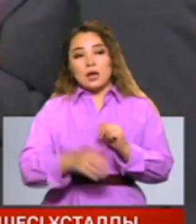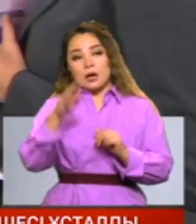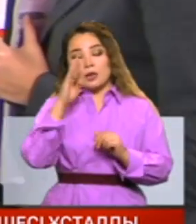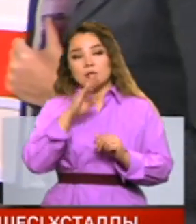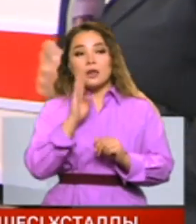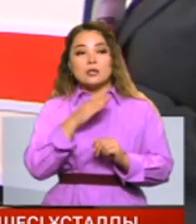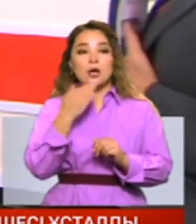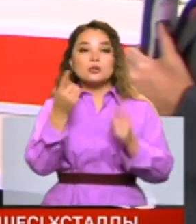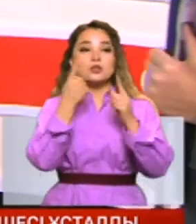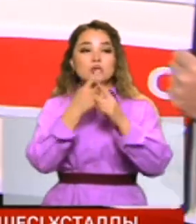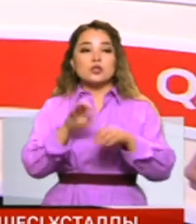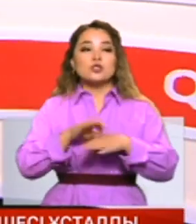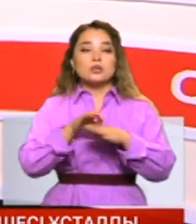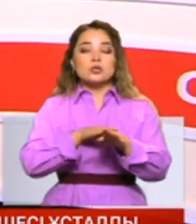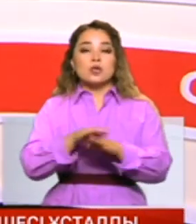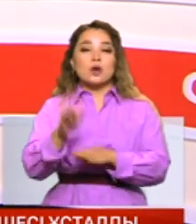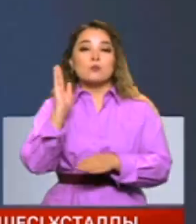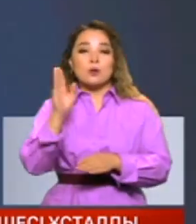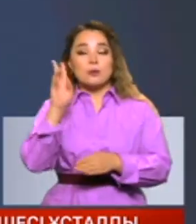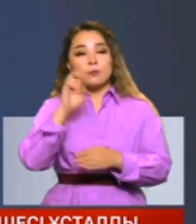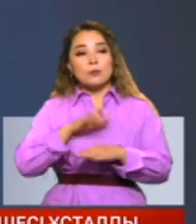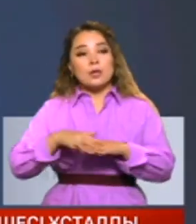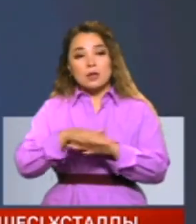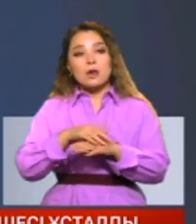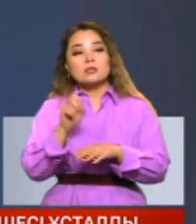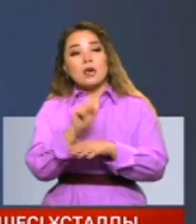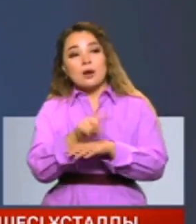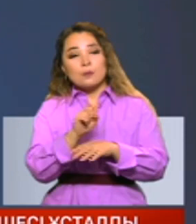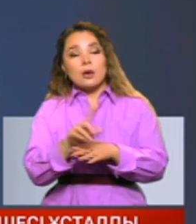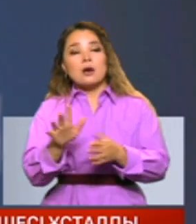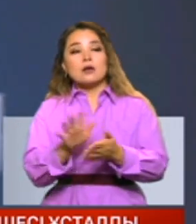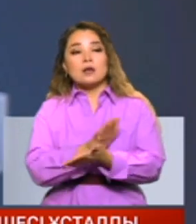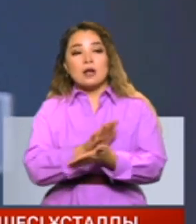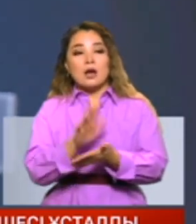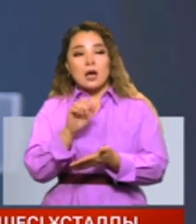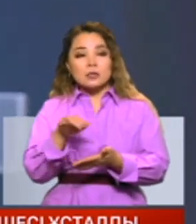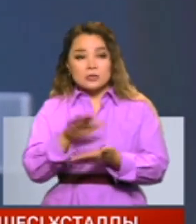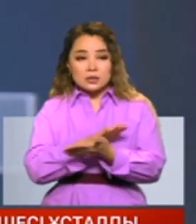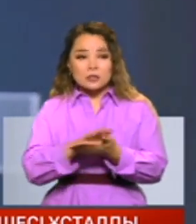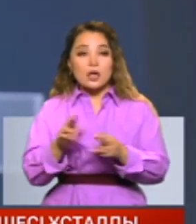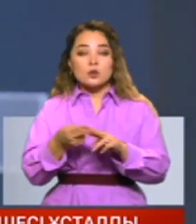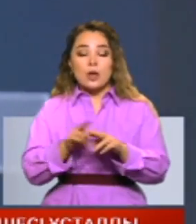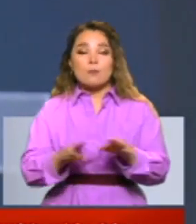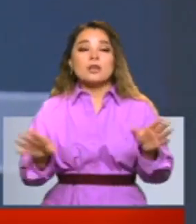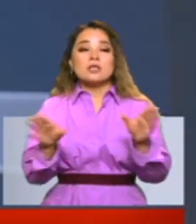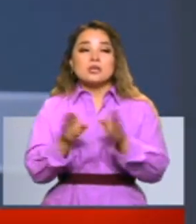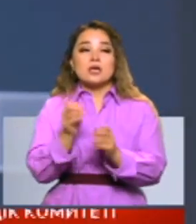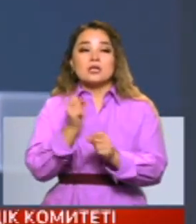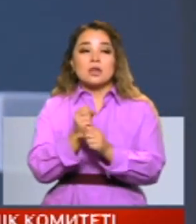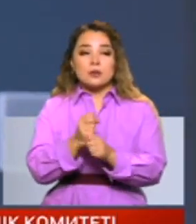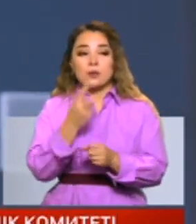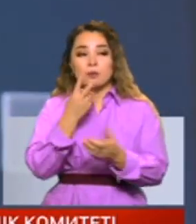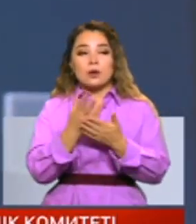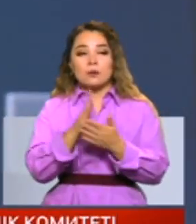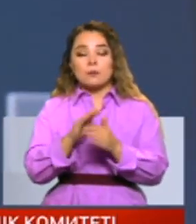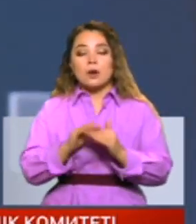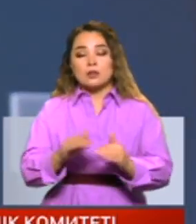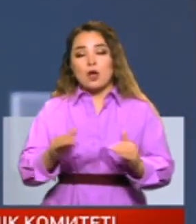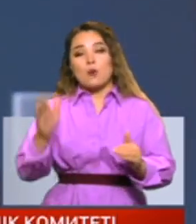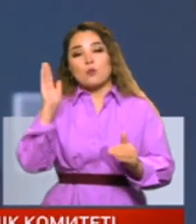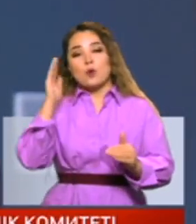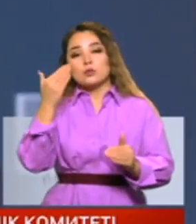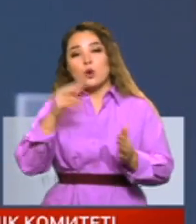ата-анаға осы ақпаратты жеткіземіз. Мемлекеттік тапсырыс грантпен бірігіп, енді ақырында баланың